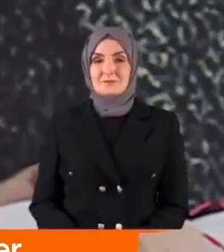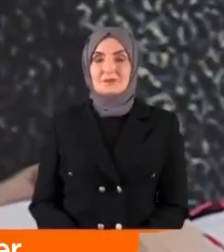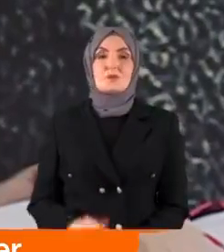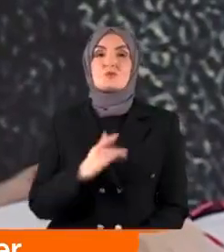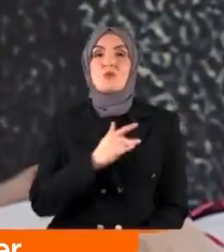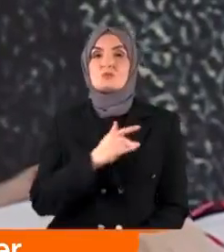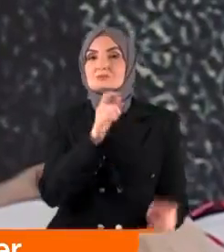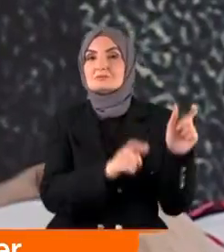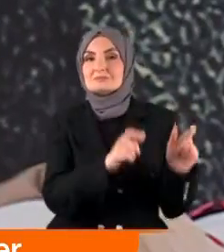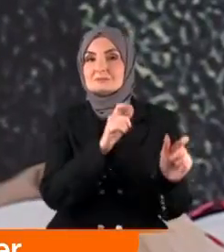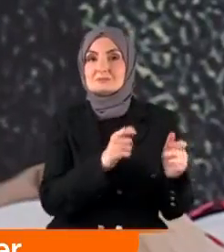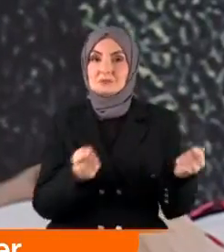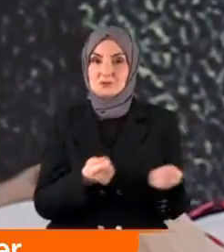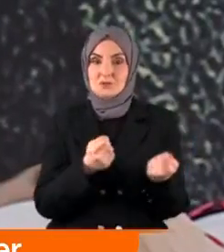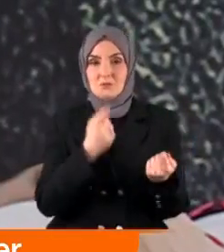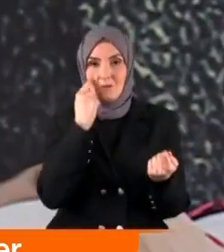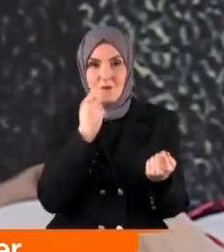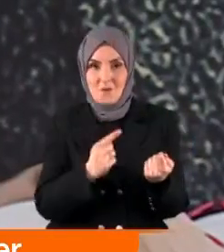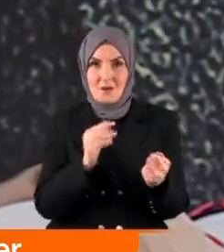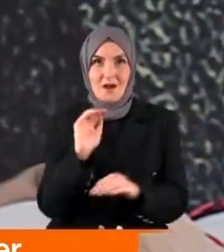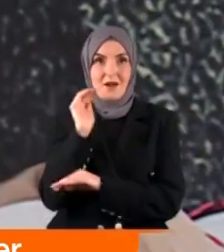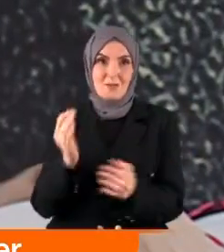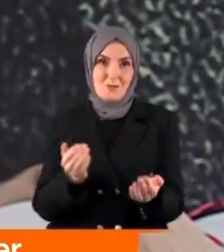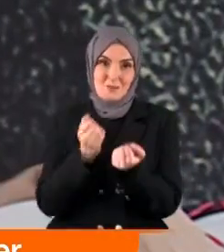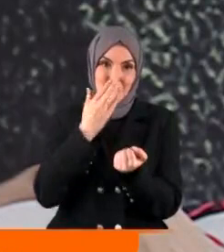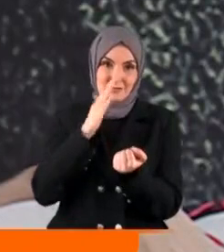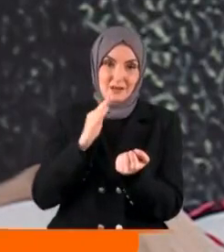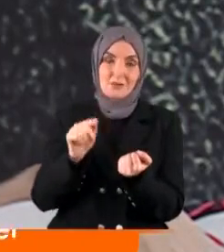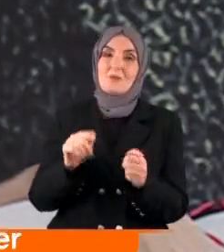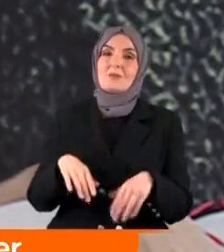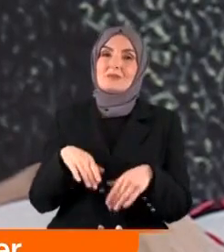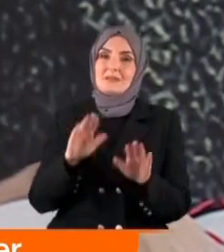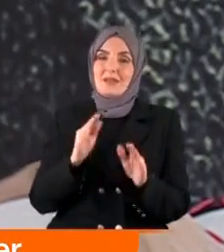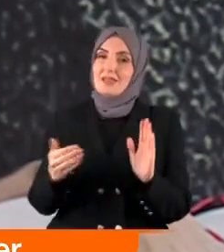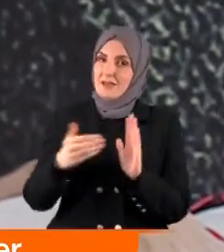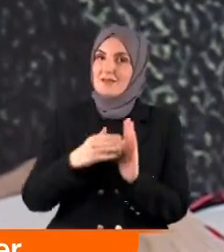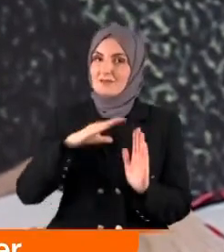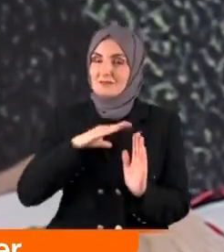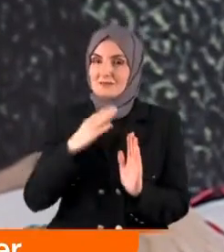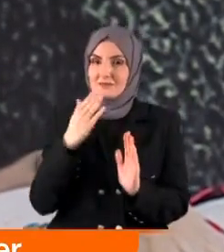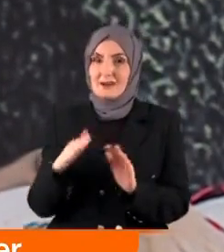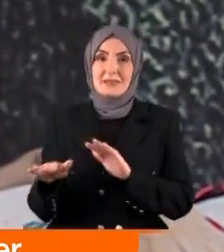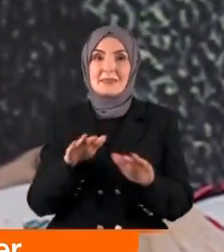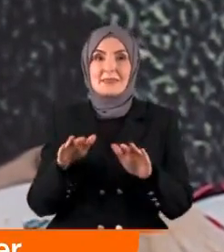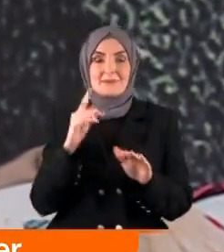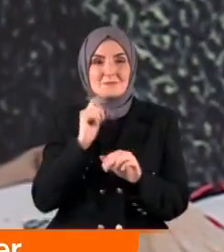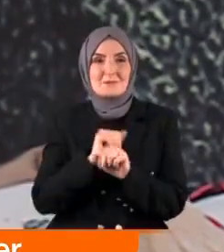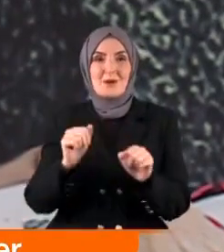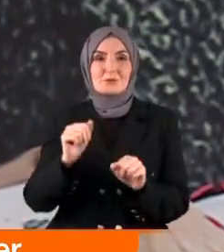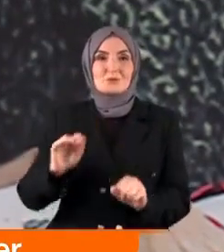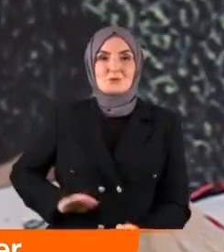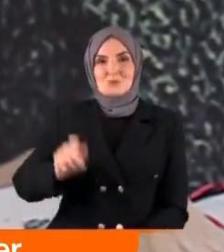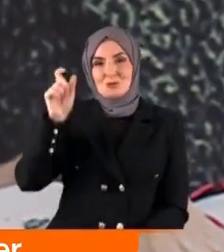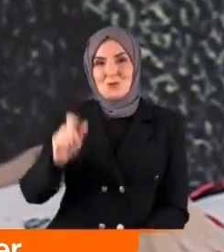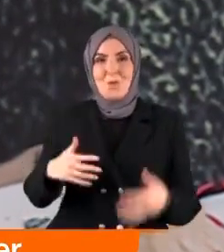Gönüllülerin mesaisi hayat kurtarmaktan ibaret değil. Depremzede bir çocuğumuzun moralinin düzelmesi için görevliler minik ellerine oje